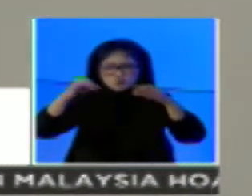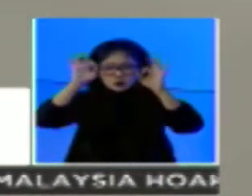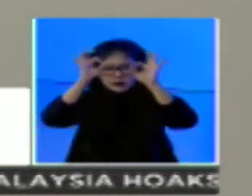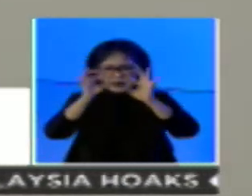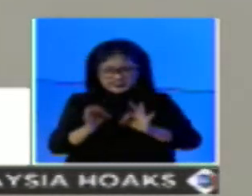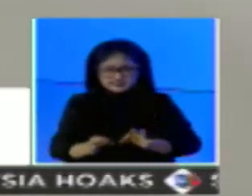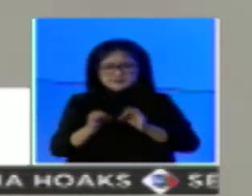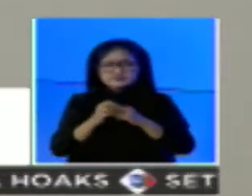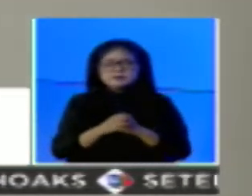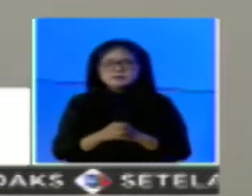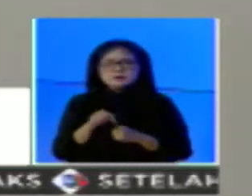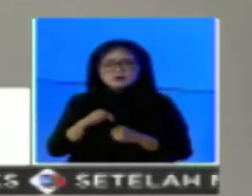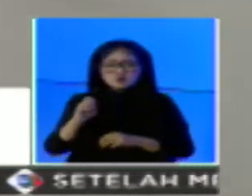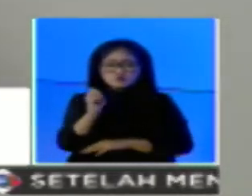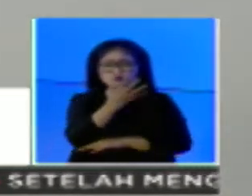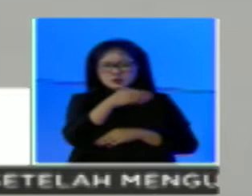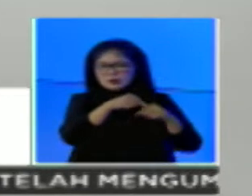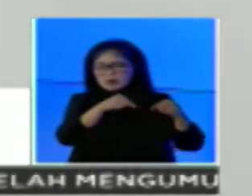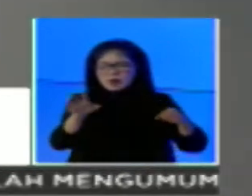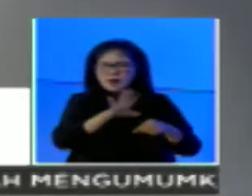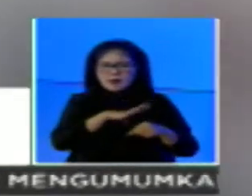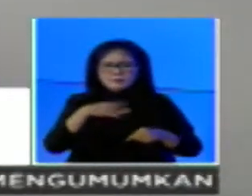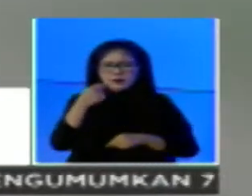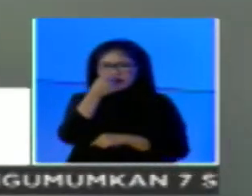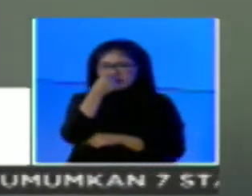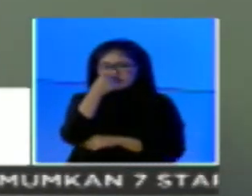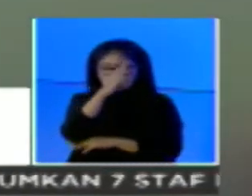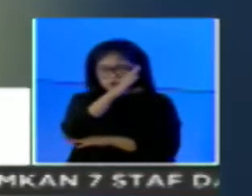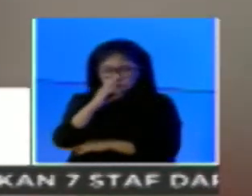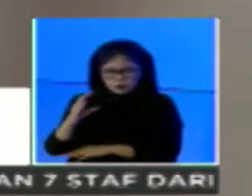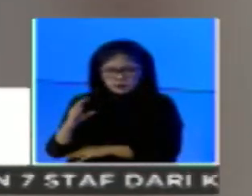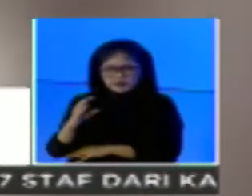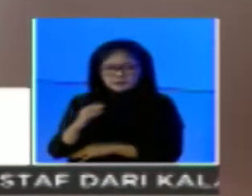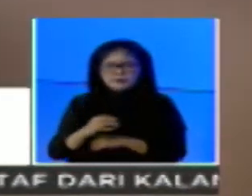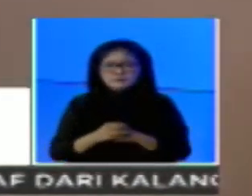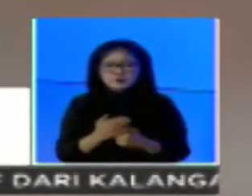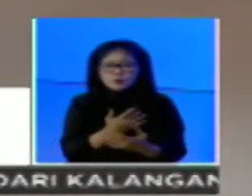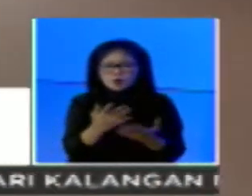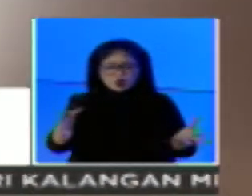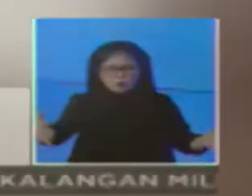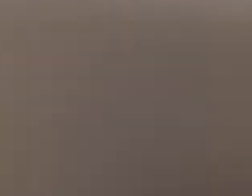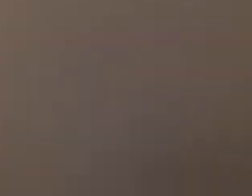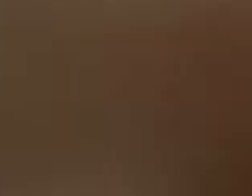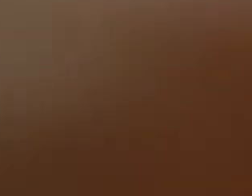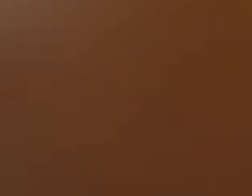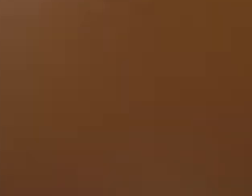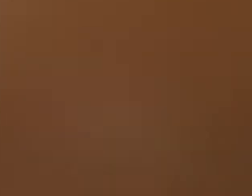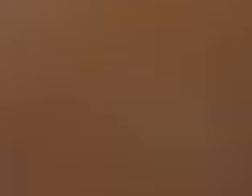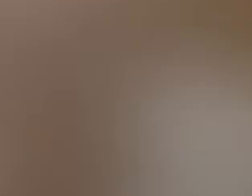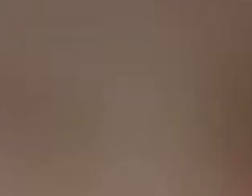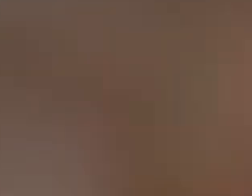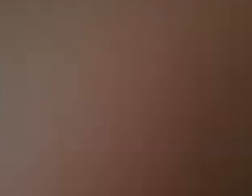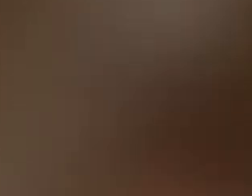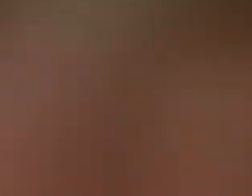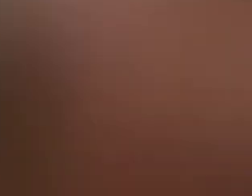Warga dihebohkan dengan turunnya hujan butiran es di Kabupaten Puncak sepanjang Kamis sore. Warga mengumpulkan butiran es yang